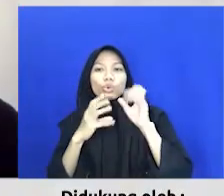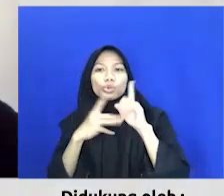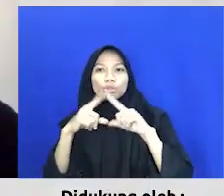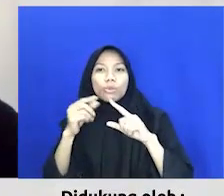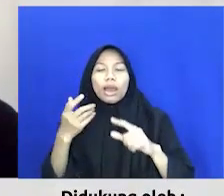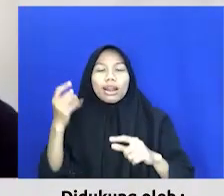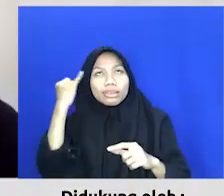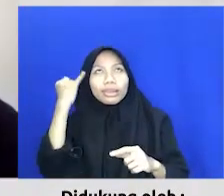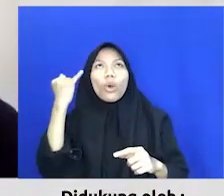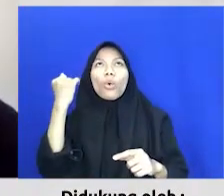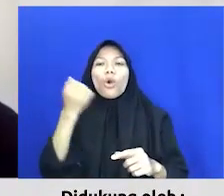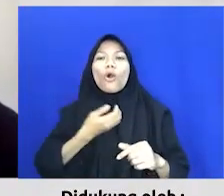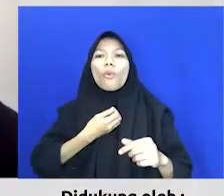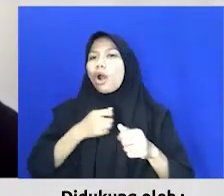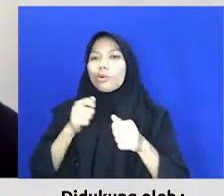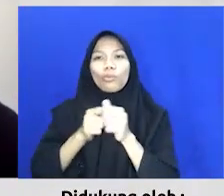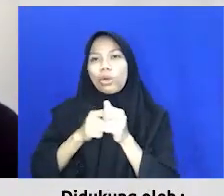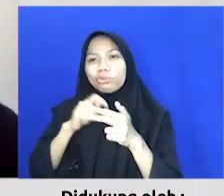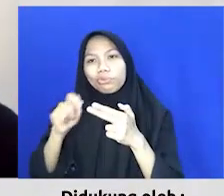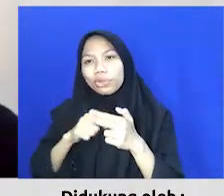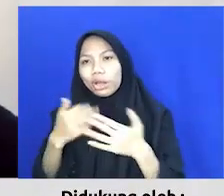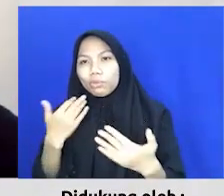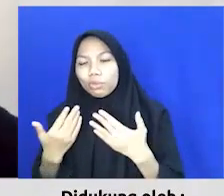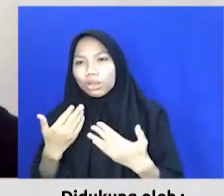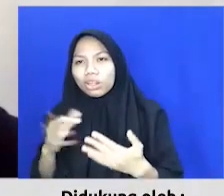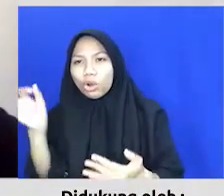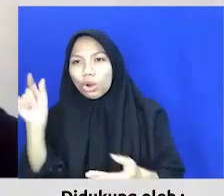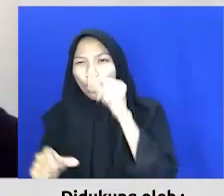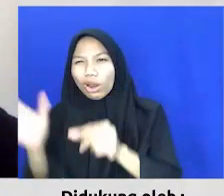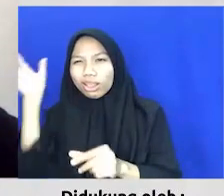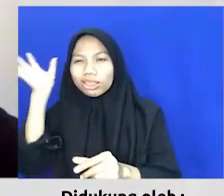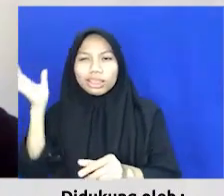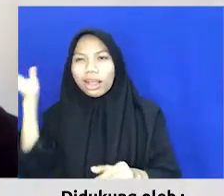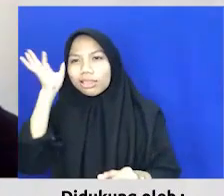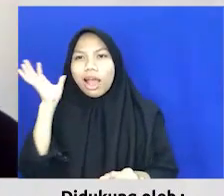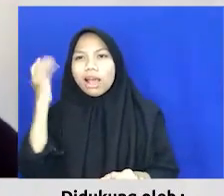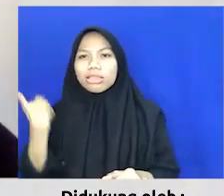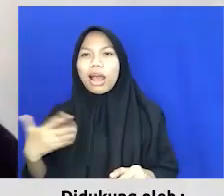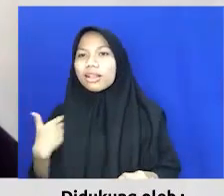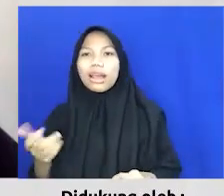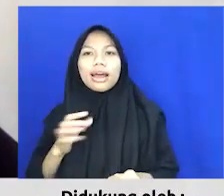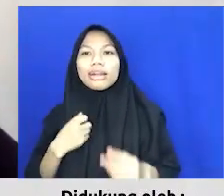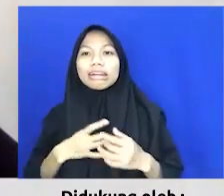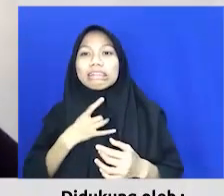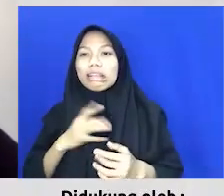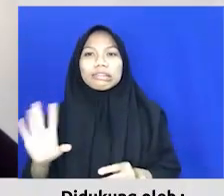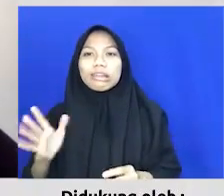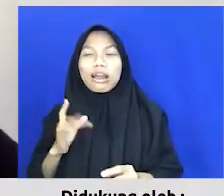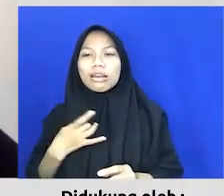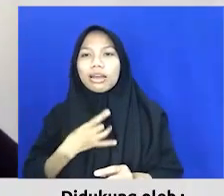itu. Setelah perang kemerdekaan, orang-orang kembali ke kota, ya,